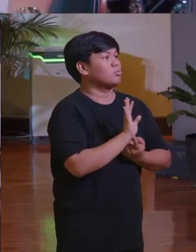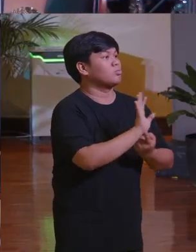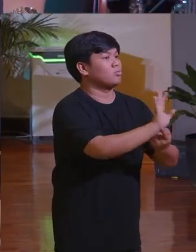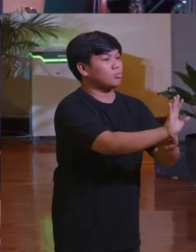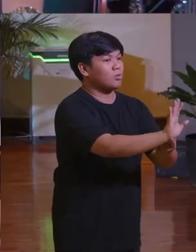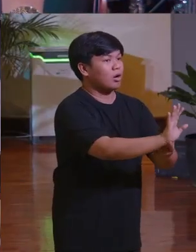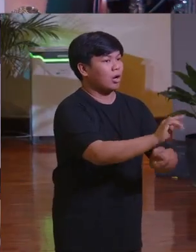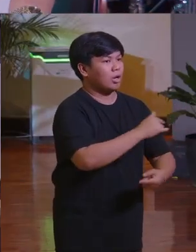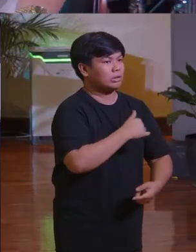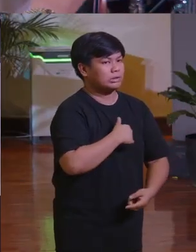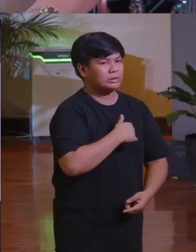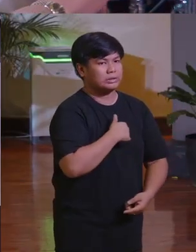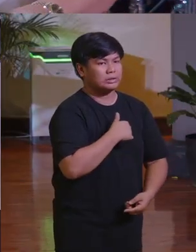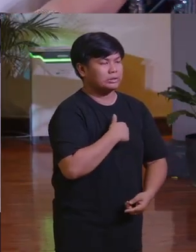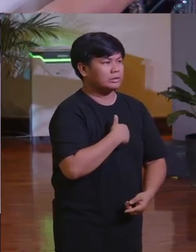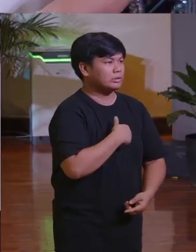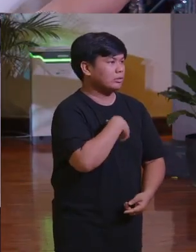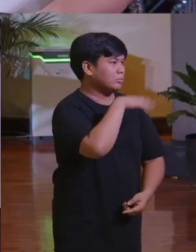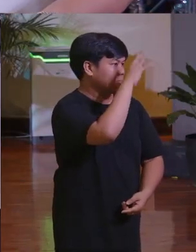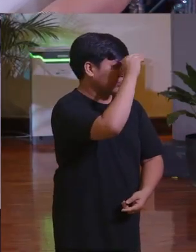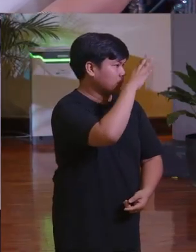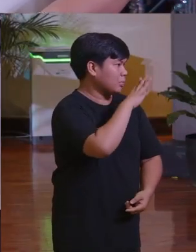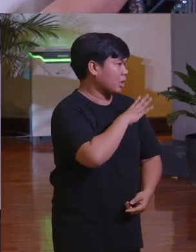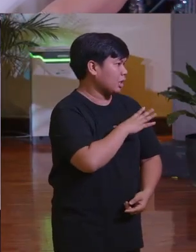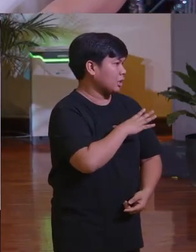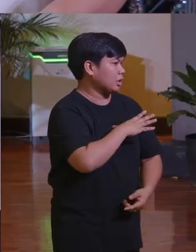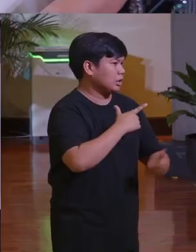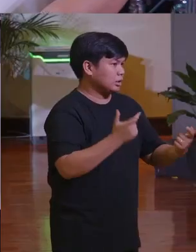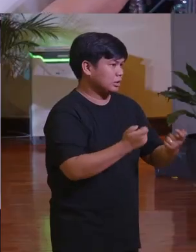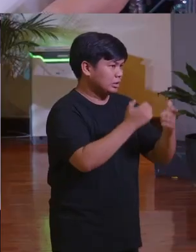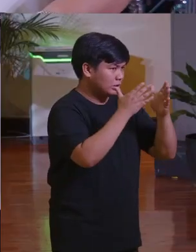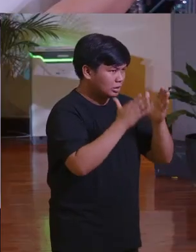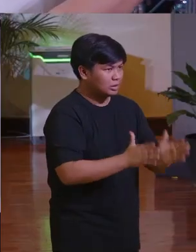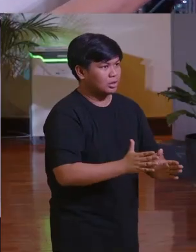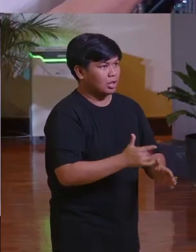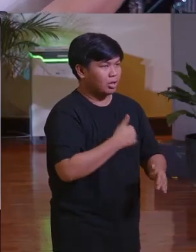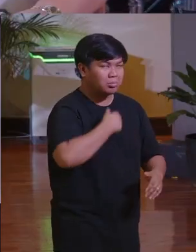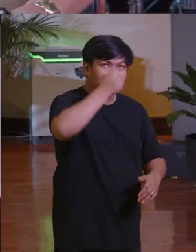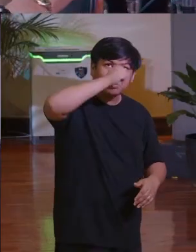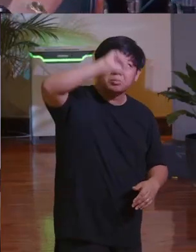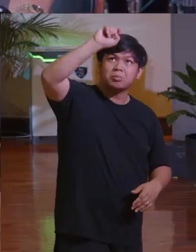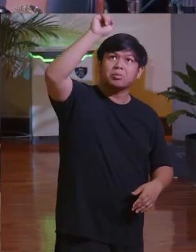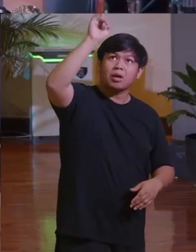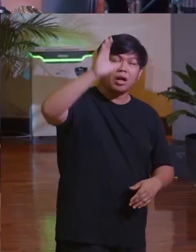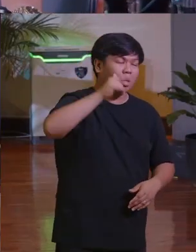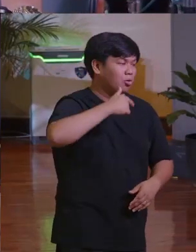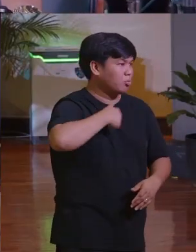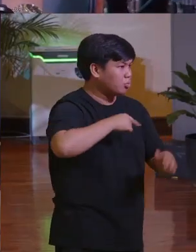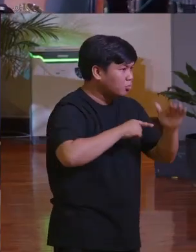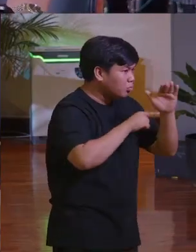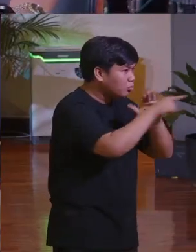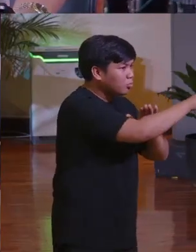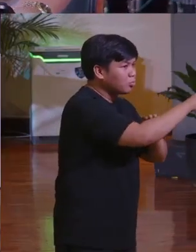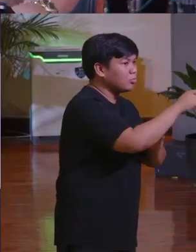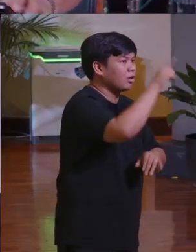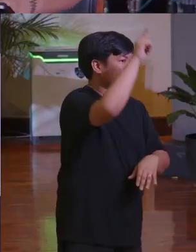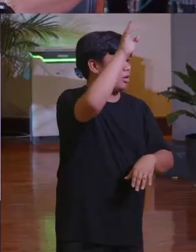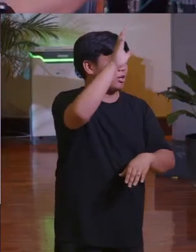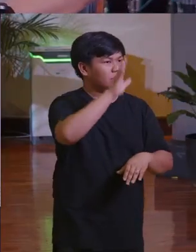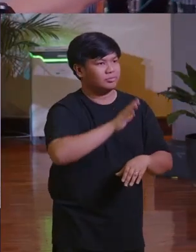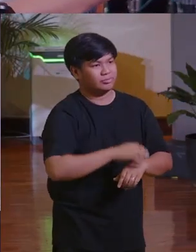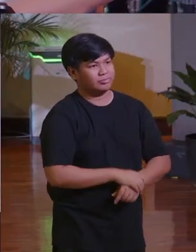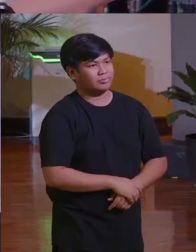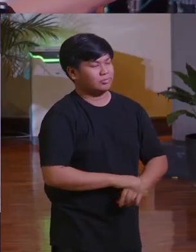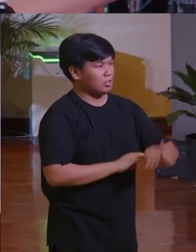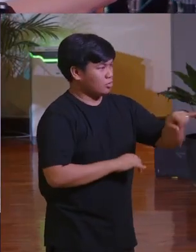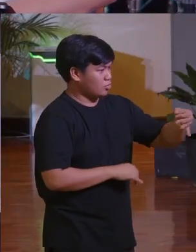Ipinakita niya lahat ang kanyang paghihimagsik sa Diyos at ang kanyang hindi pagsunod sa Kanya. So